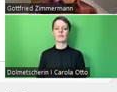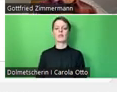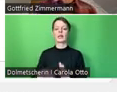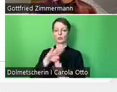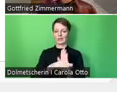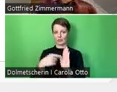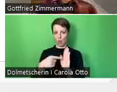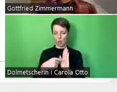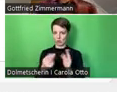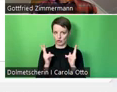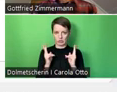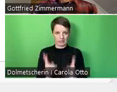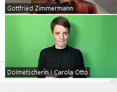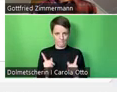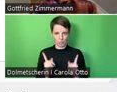her.